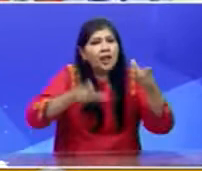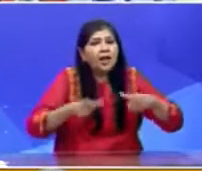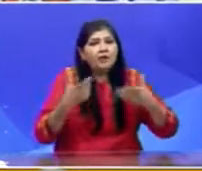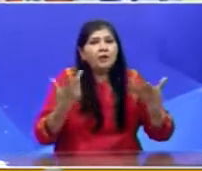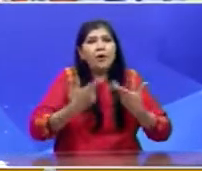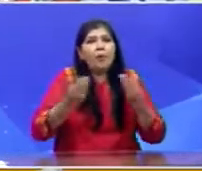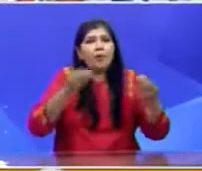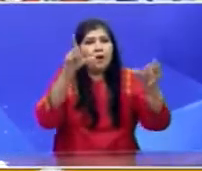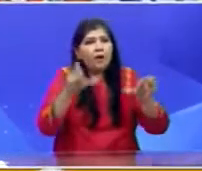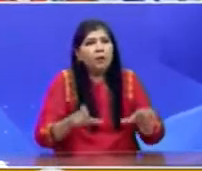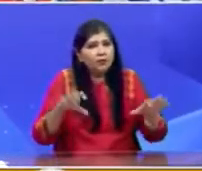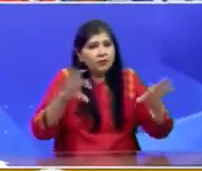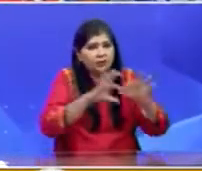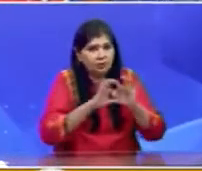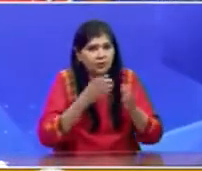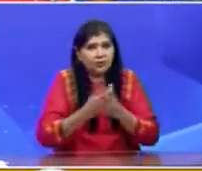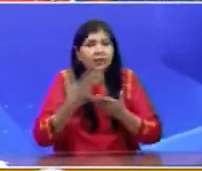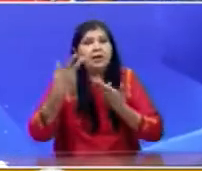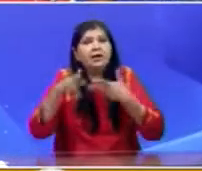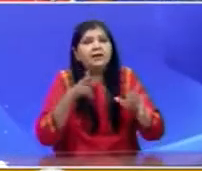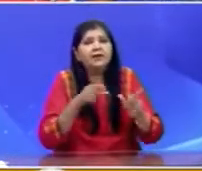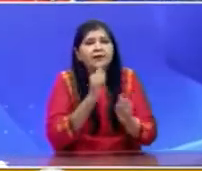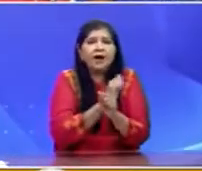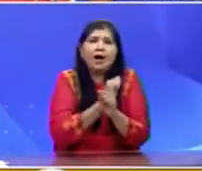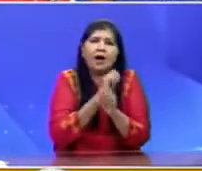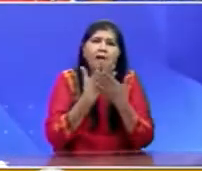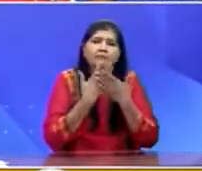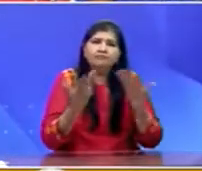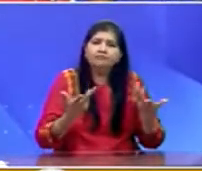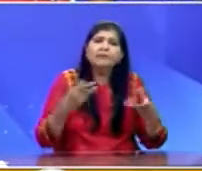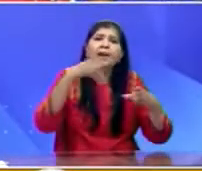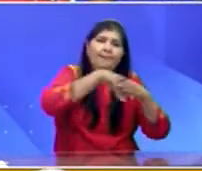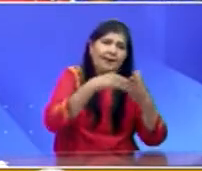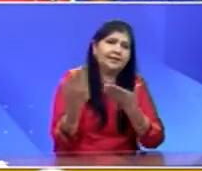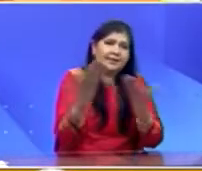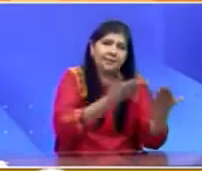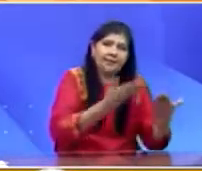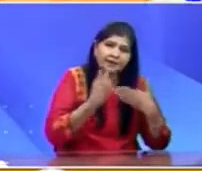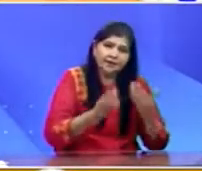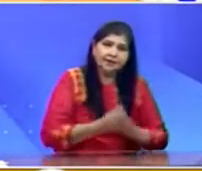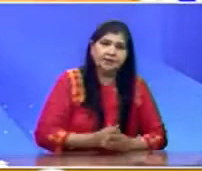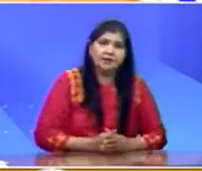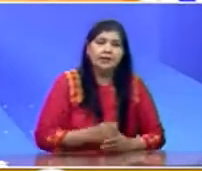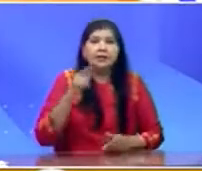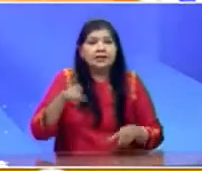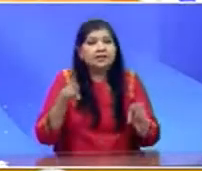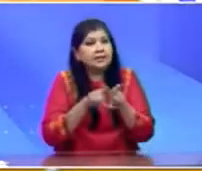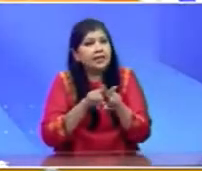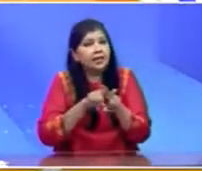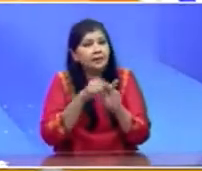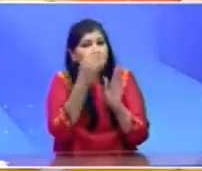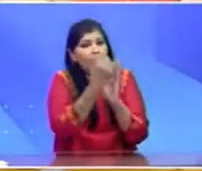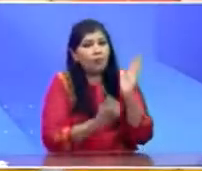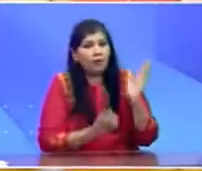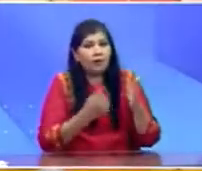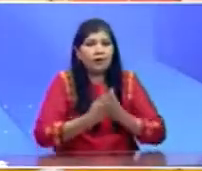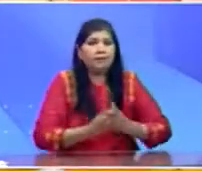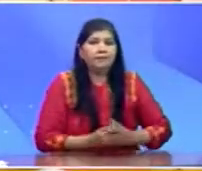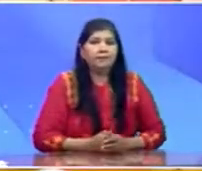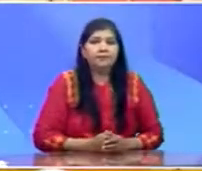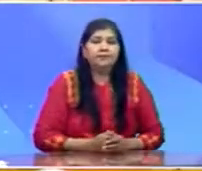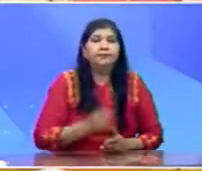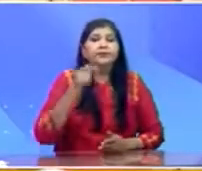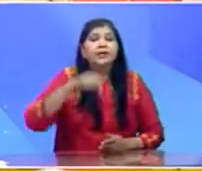लोग इससे जुड़े अलग अलग कार्यक्रमों में हिस्सा ले रहे हैं। ऐसे ही एक कार्यक्रम